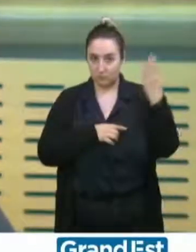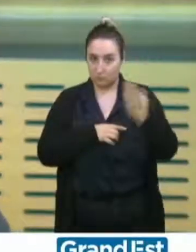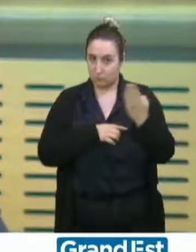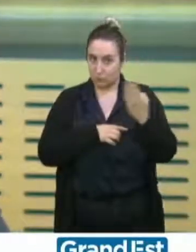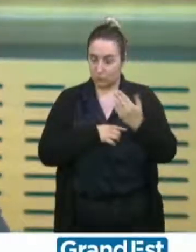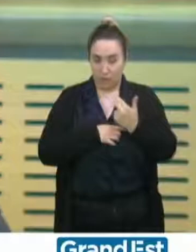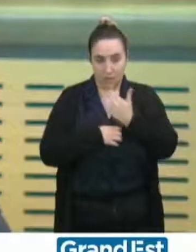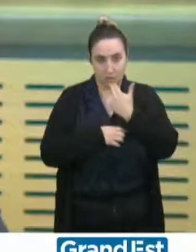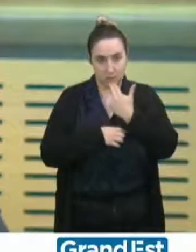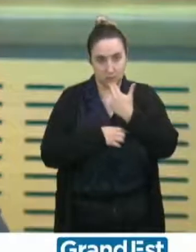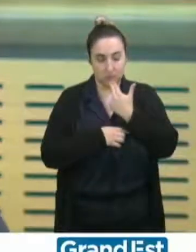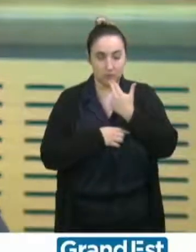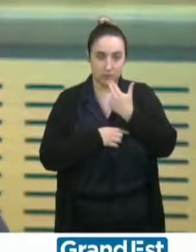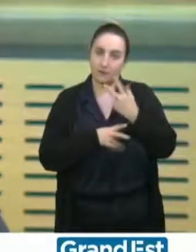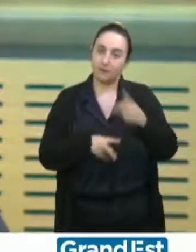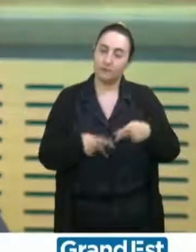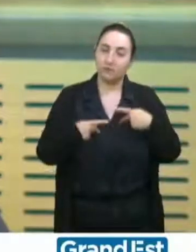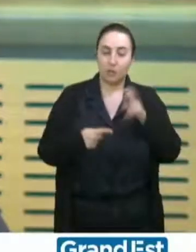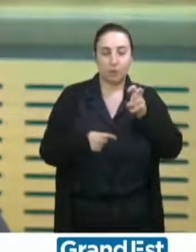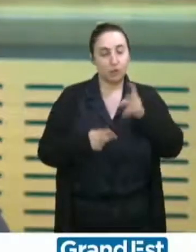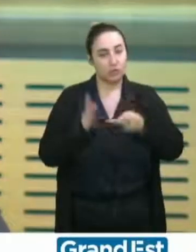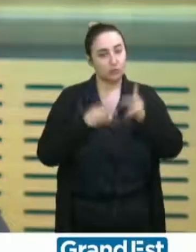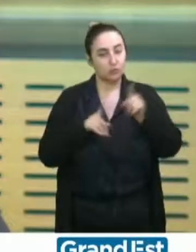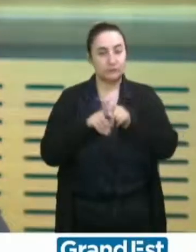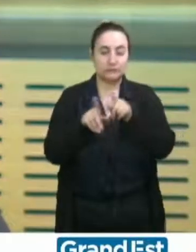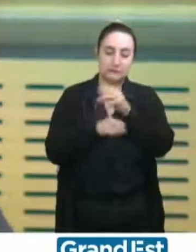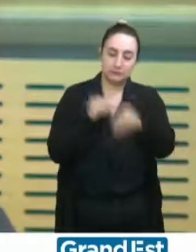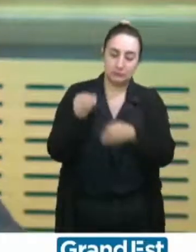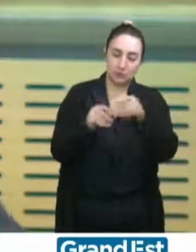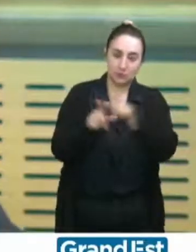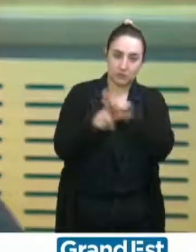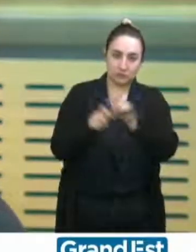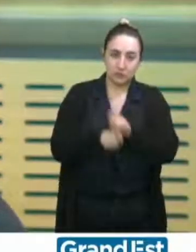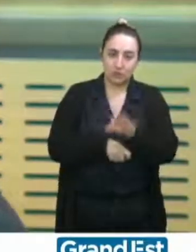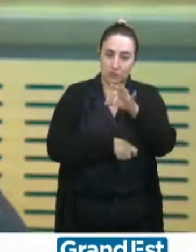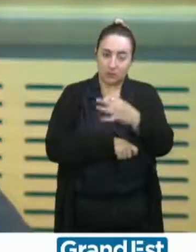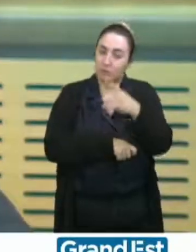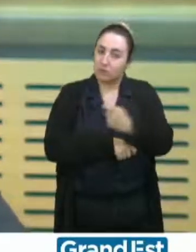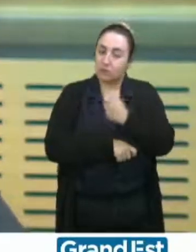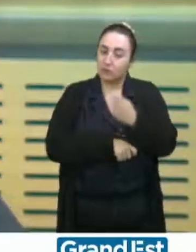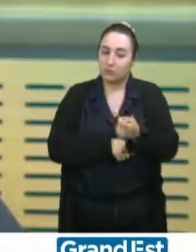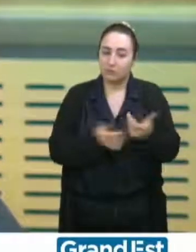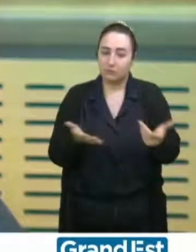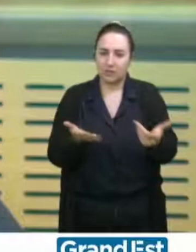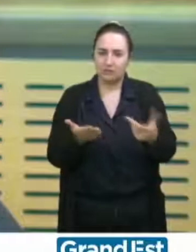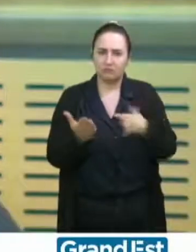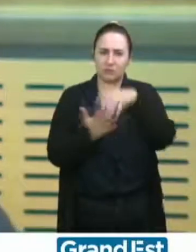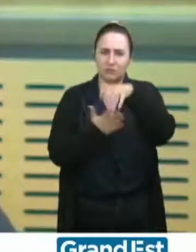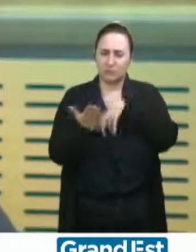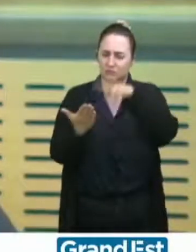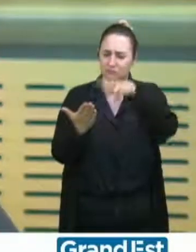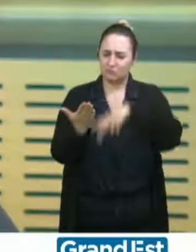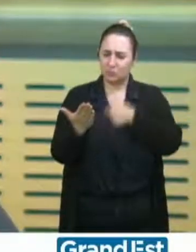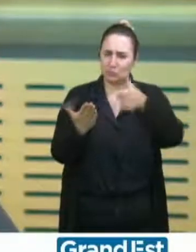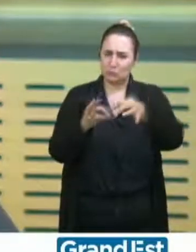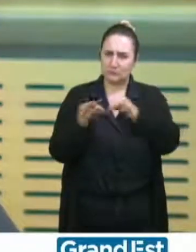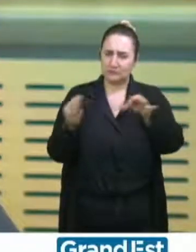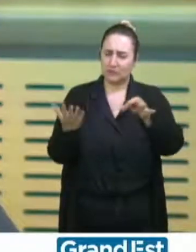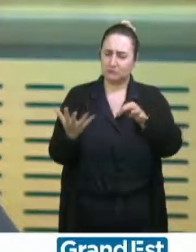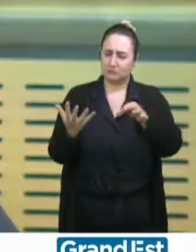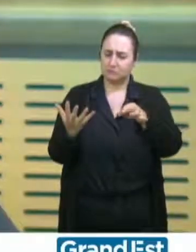plus écologique et respectueux de la planète comme vous semblez le préconiser à la lecture de votre apport une phrase m'a tout de même